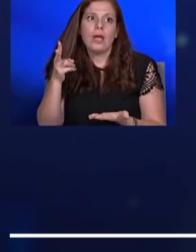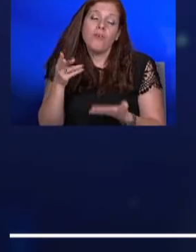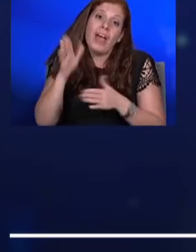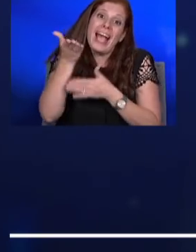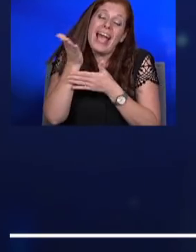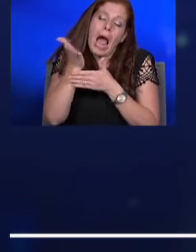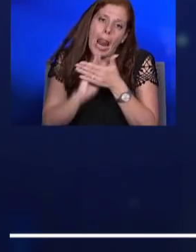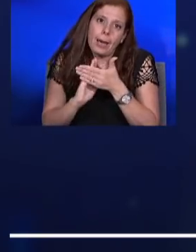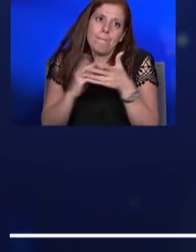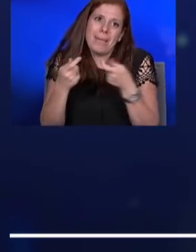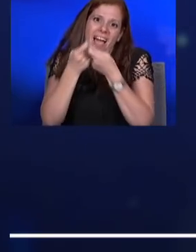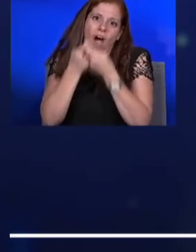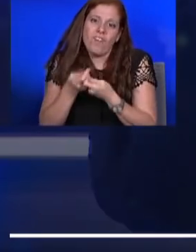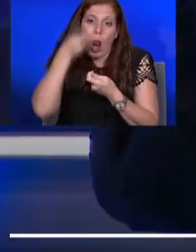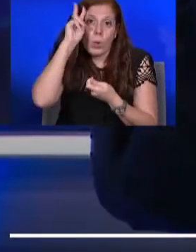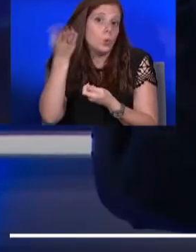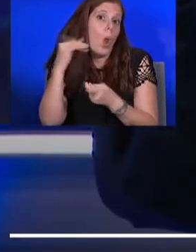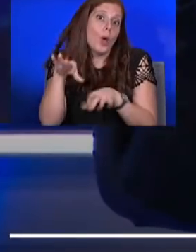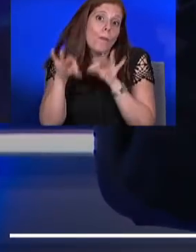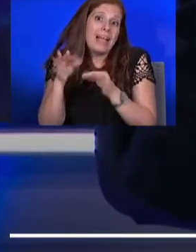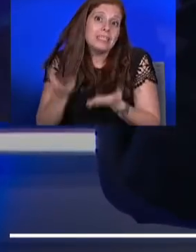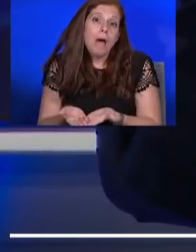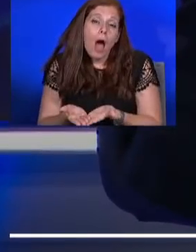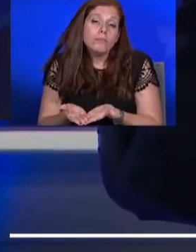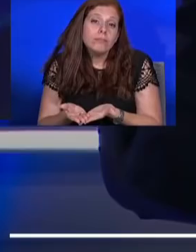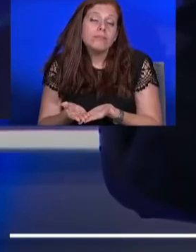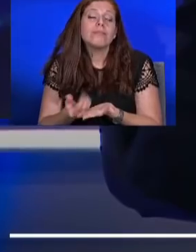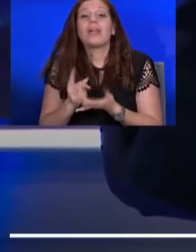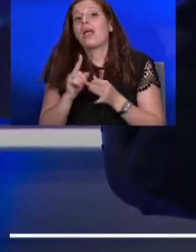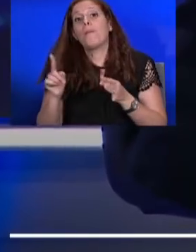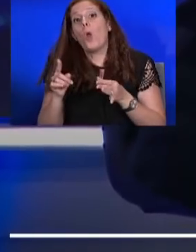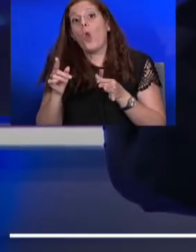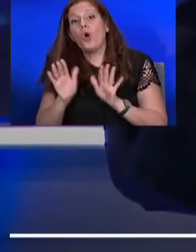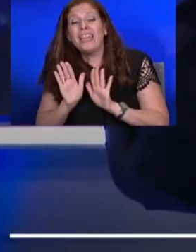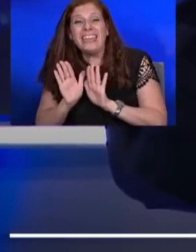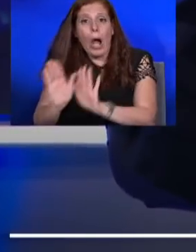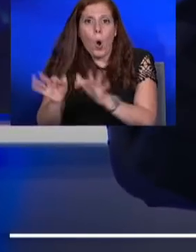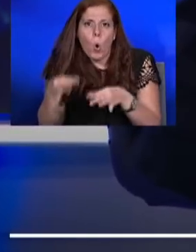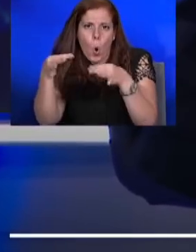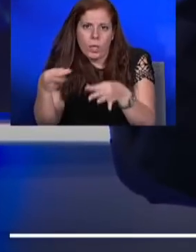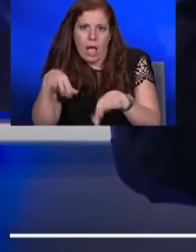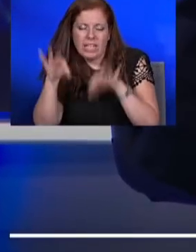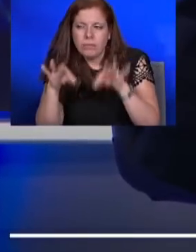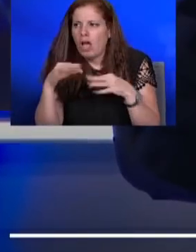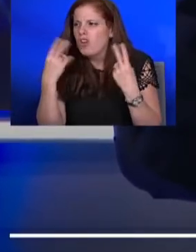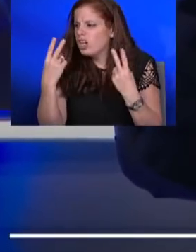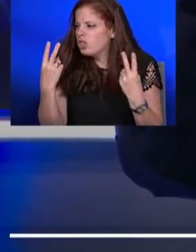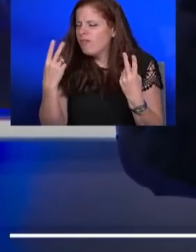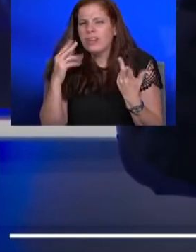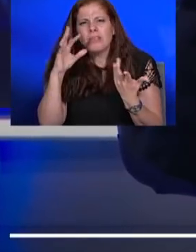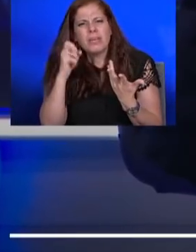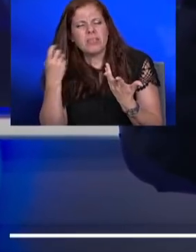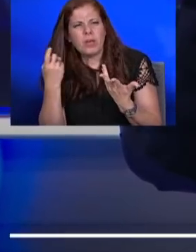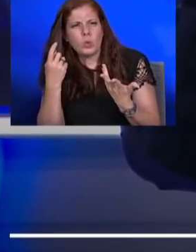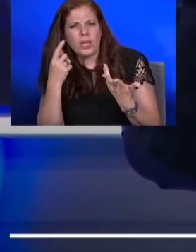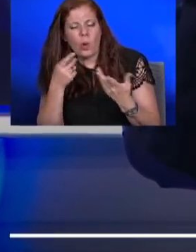היו בהצבעה. לא דחו את ההצבעה, לא הדפו את הדבר הזה שהיה נחשב כמו איזה מין, נתפס כמו איזה הטרלה או נקמה של כחול